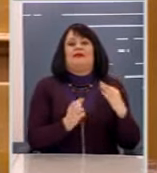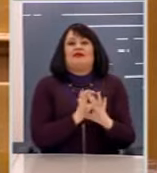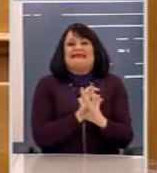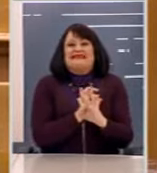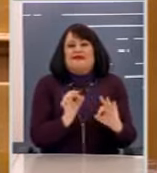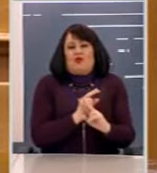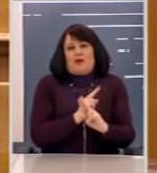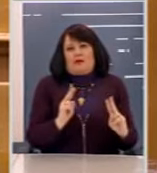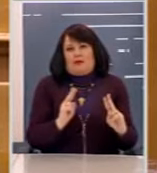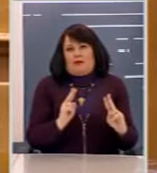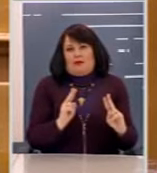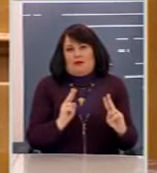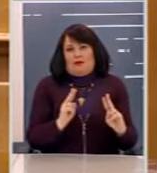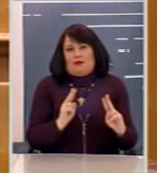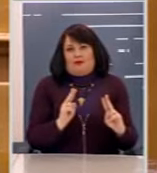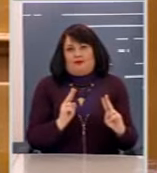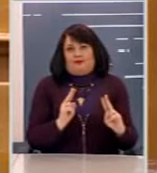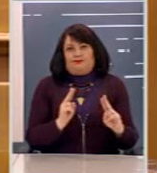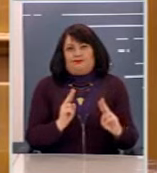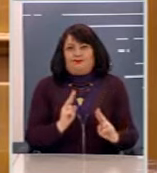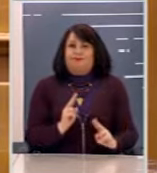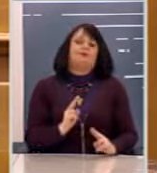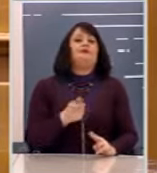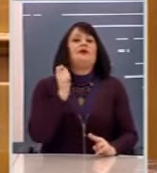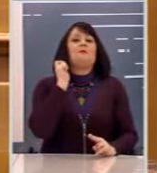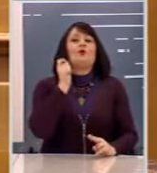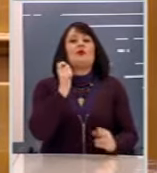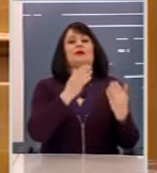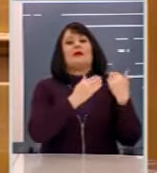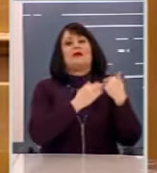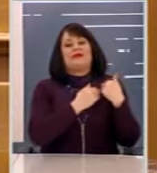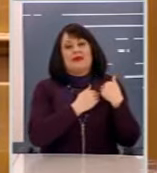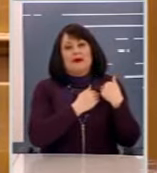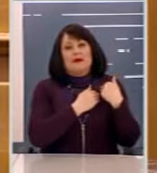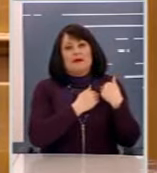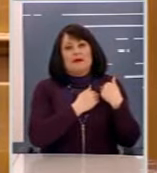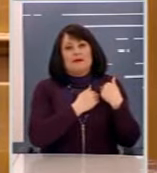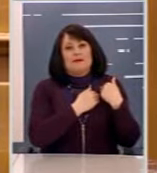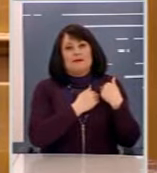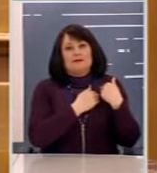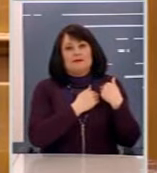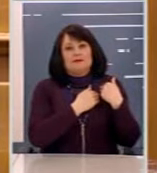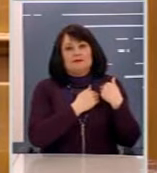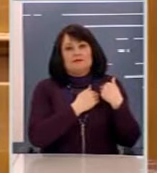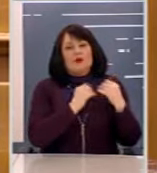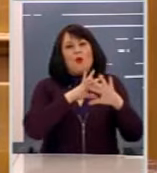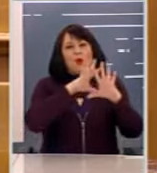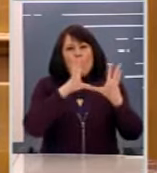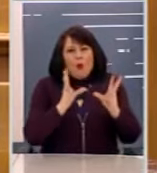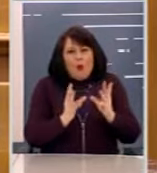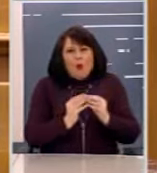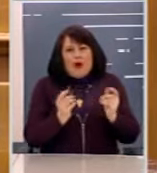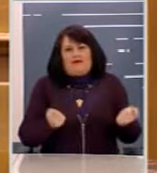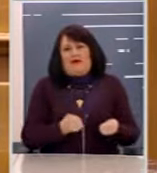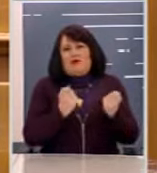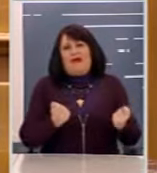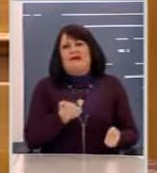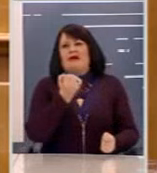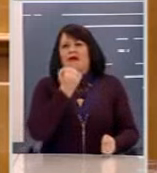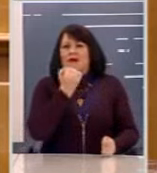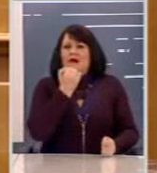σαφές. Και η πολιτική ευθύνη για τη φαυλότητα αυτής της περιόδου